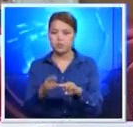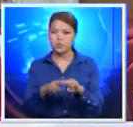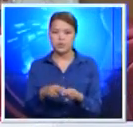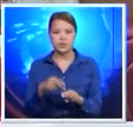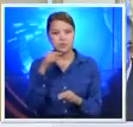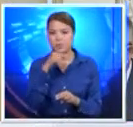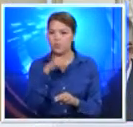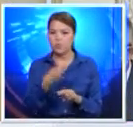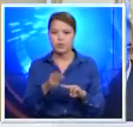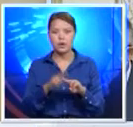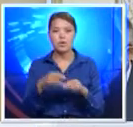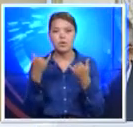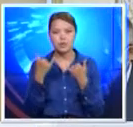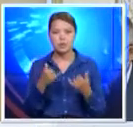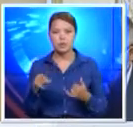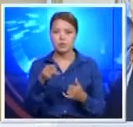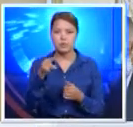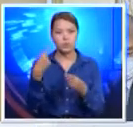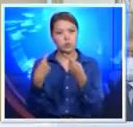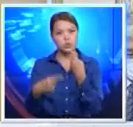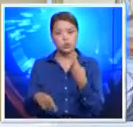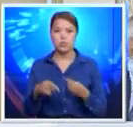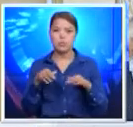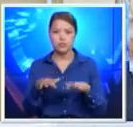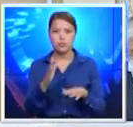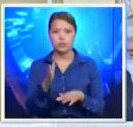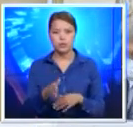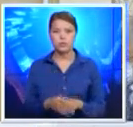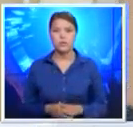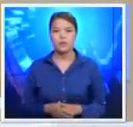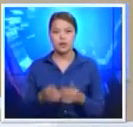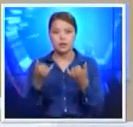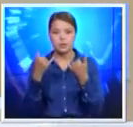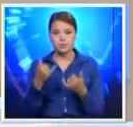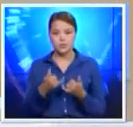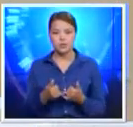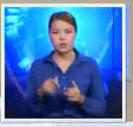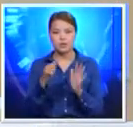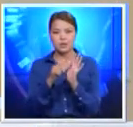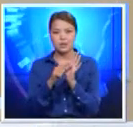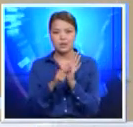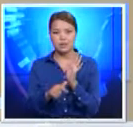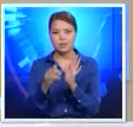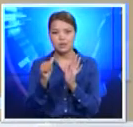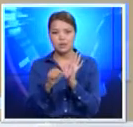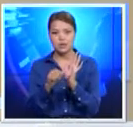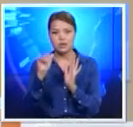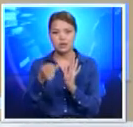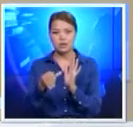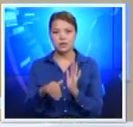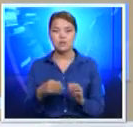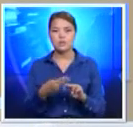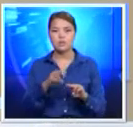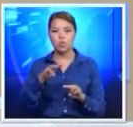Сондықтан қажетті өнімді теміржолмен әкелу мәселесі қарастырылып жатыр. Тек қана сол 76 мың жаңағы